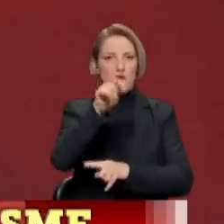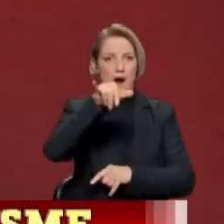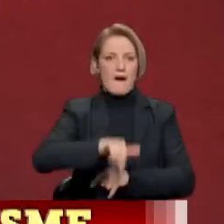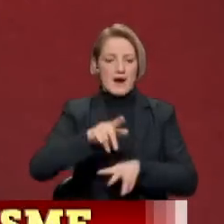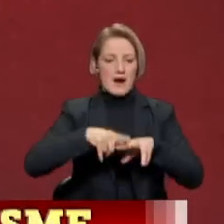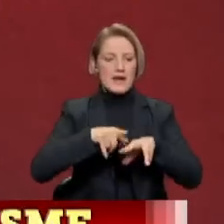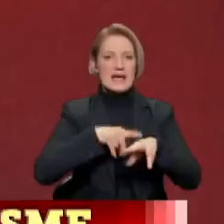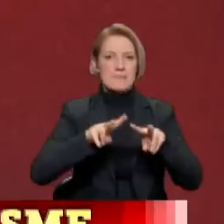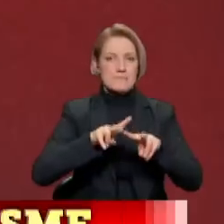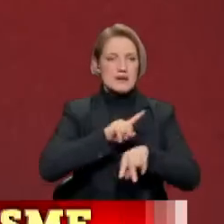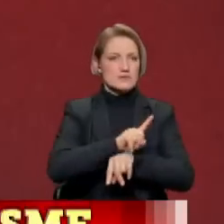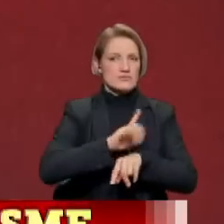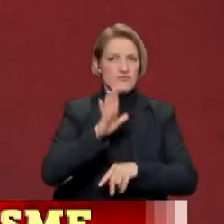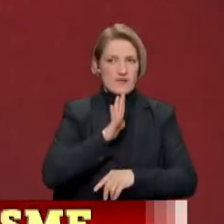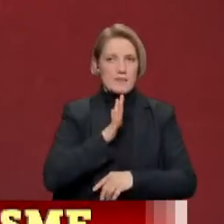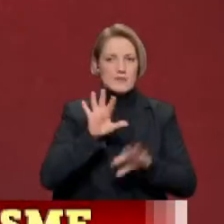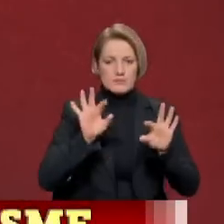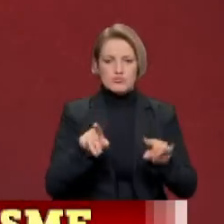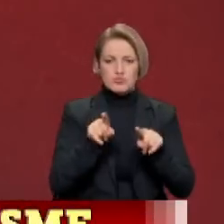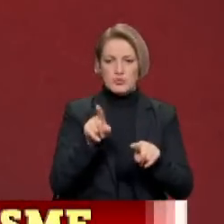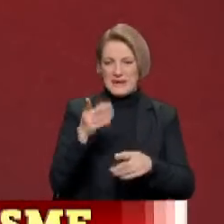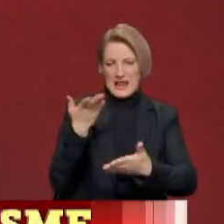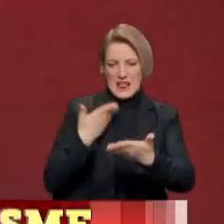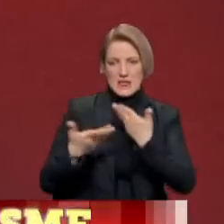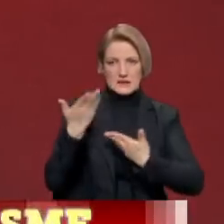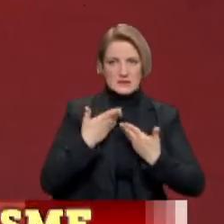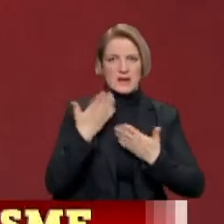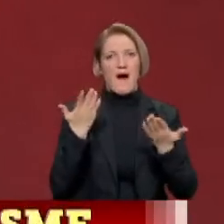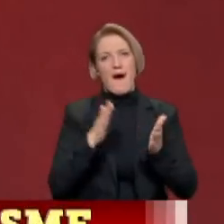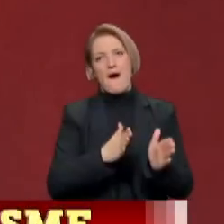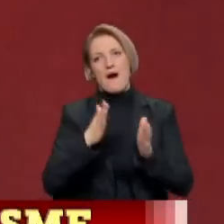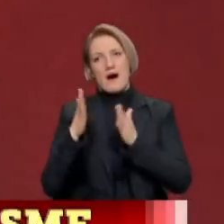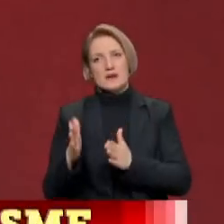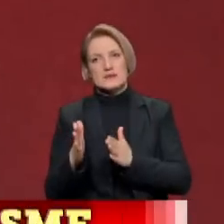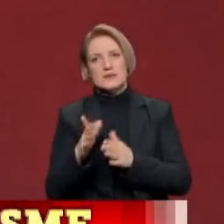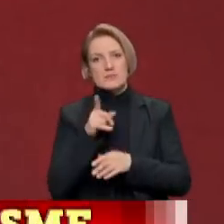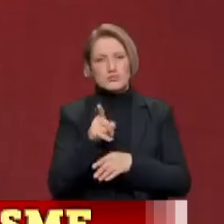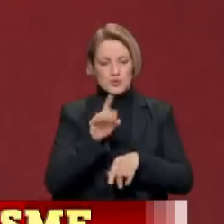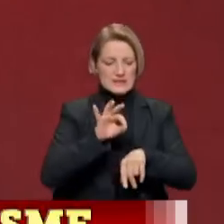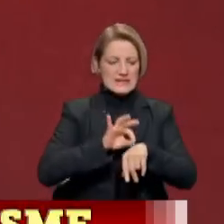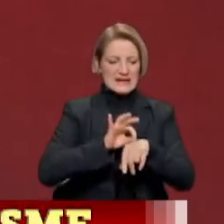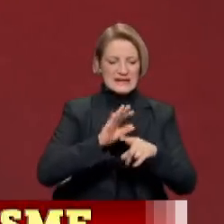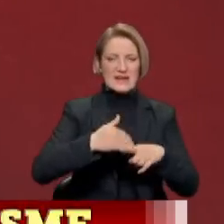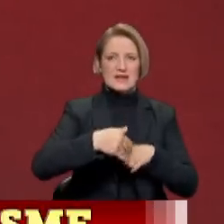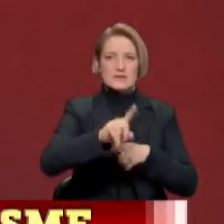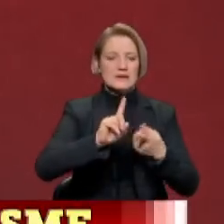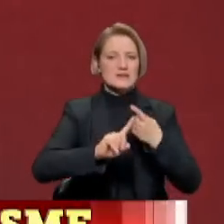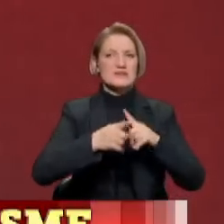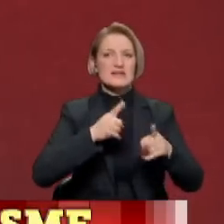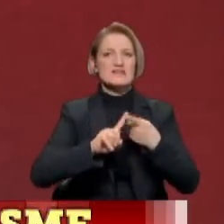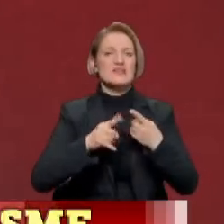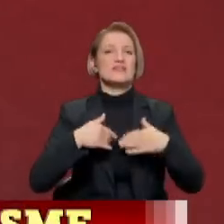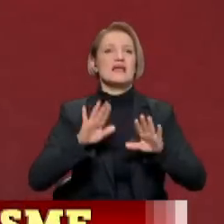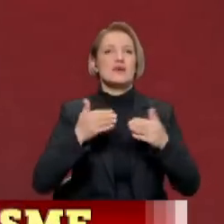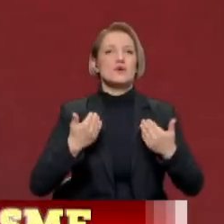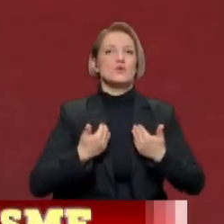AYM aşaması var mı? Şimdi bunu bir anlatırsanız çok sevinirim. Ayrıca bu dakikadan itibaren hani bir siyasetçi kimliğiniz değil